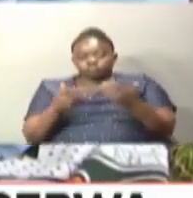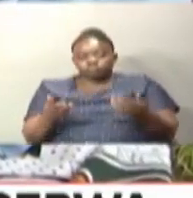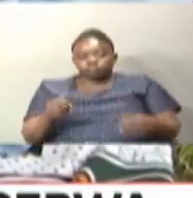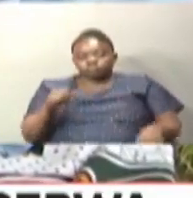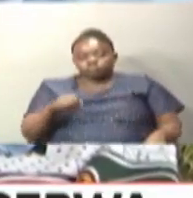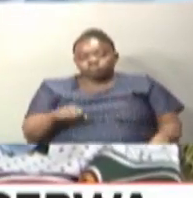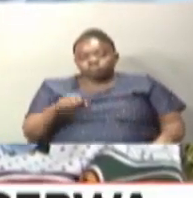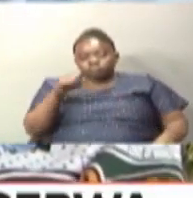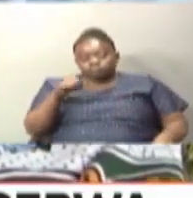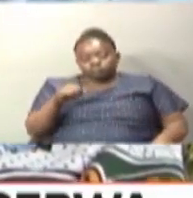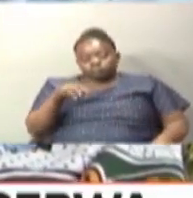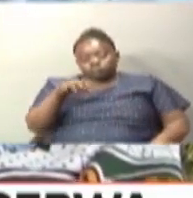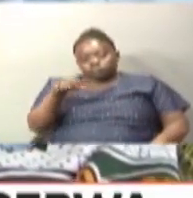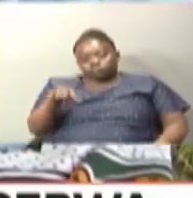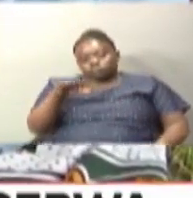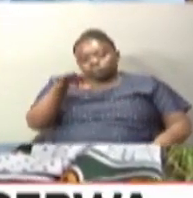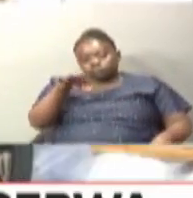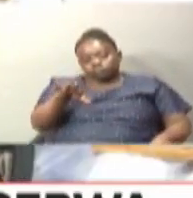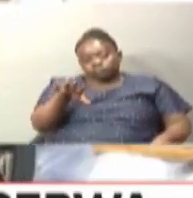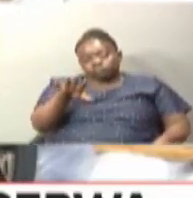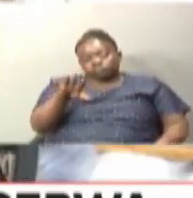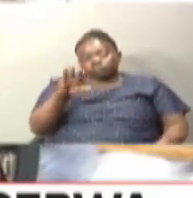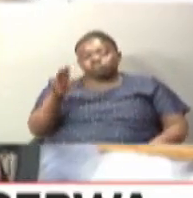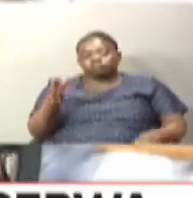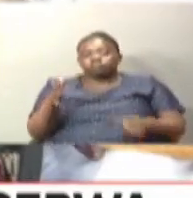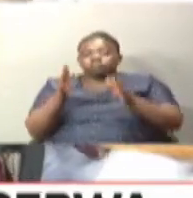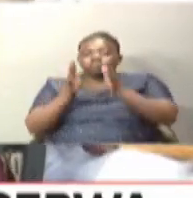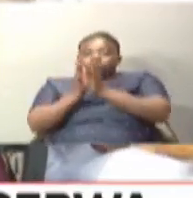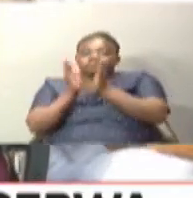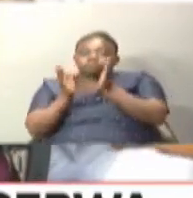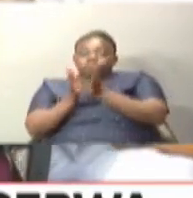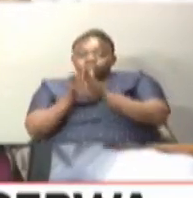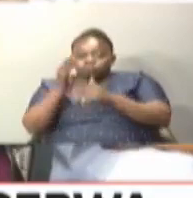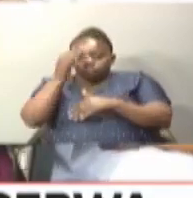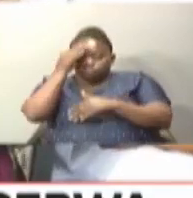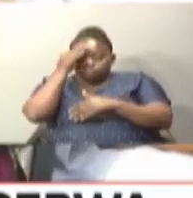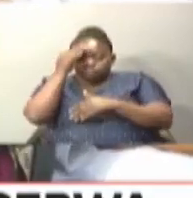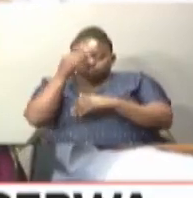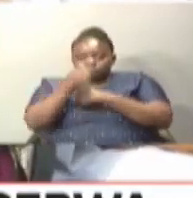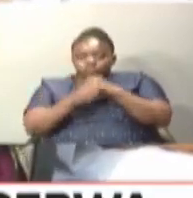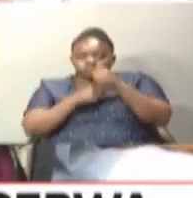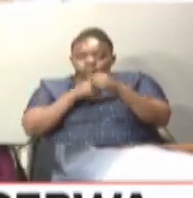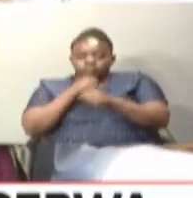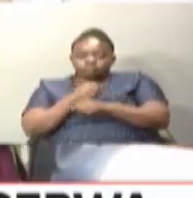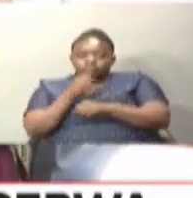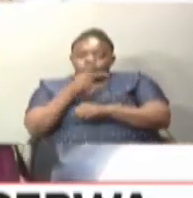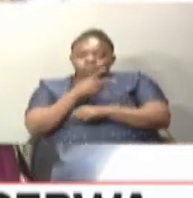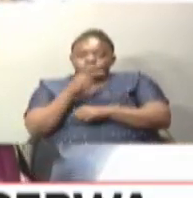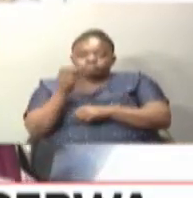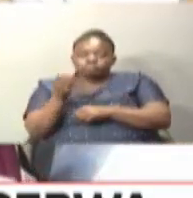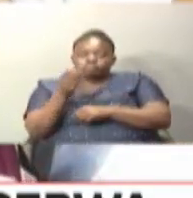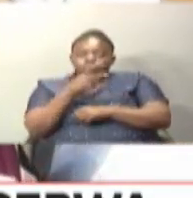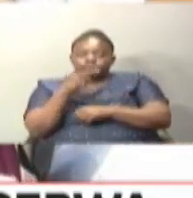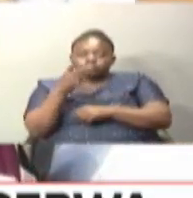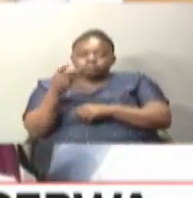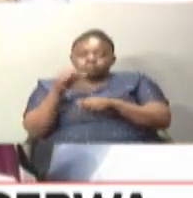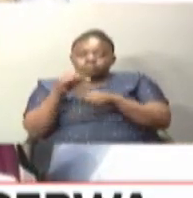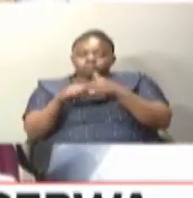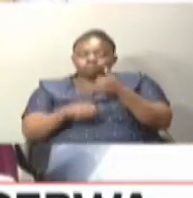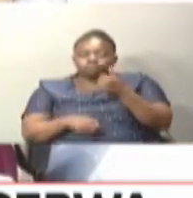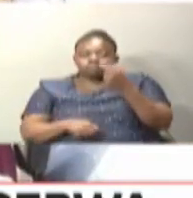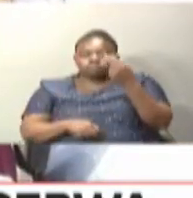Omukulu w'ettwale ly'ekangulumira Sheikh Ausi Nkugwa ayanjulidde abasiraamu nti omwaka 2022 bakunganyiza obukadde obusoba